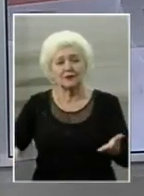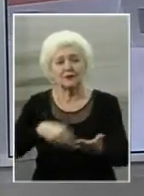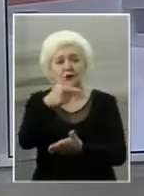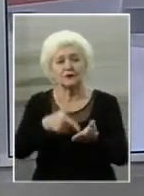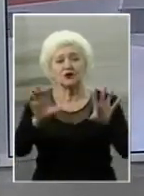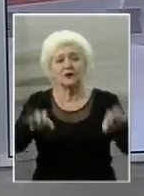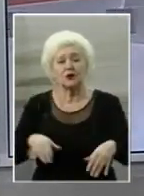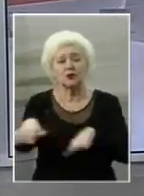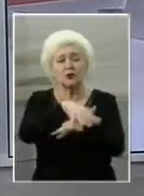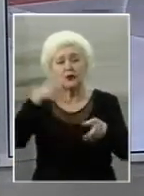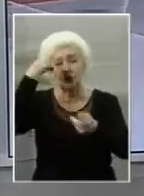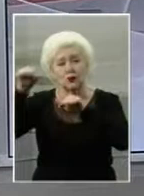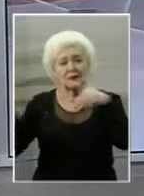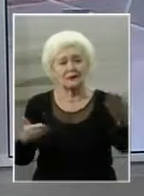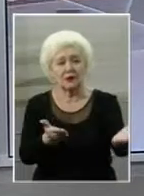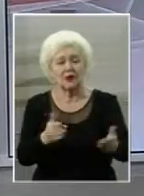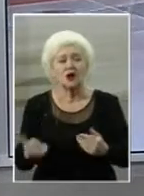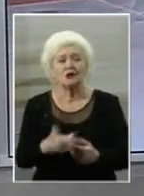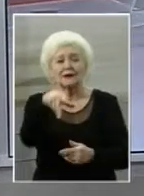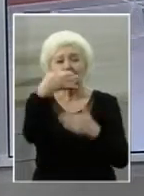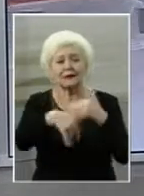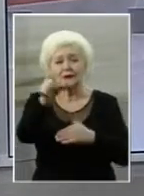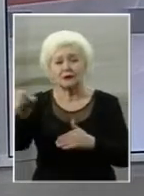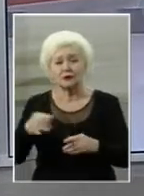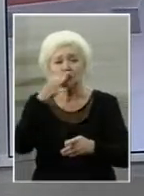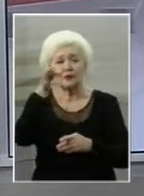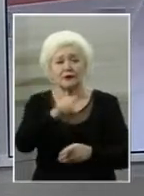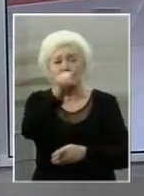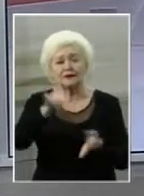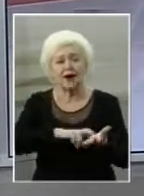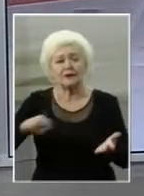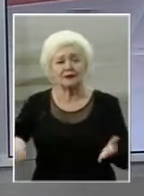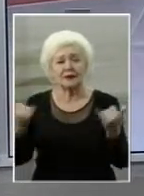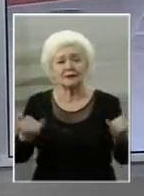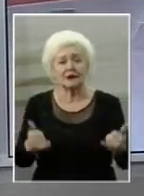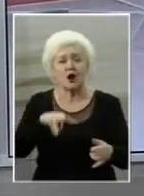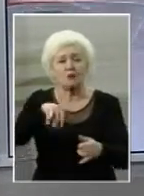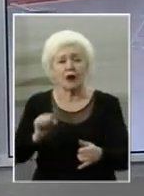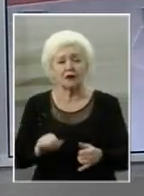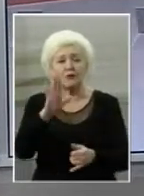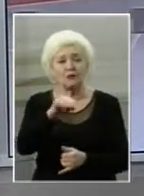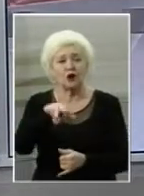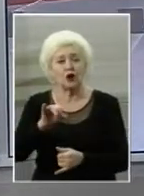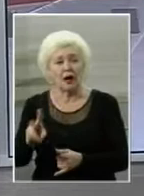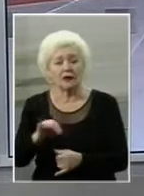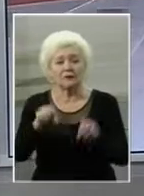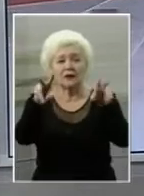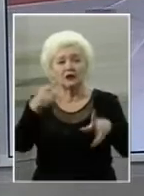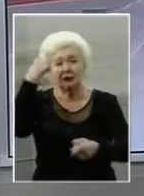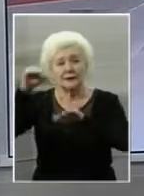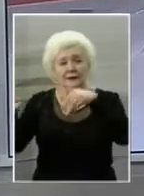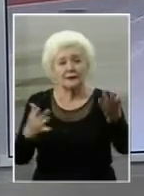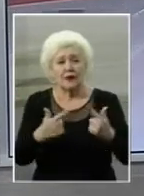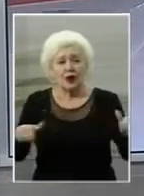міського голови за народною ініціативою. Скільки херсонців висловилися за відставку чинного мера Володимира Миколаєнка, члени